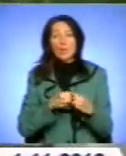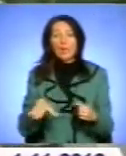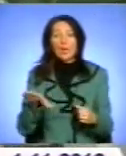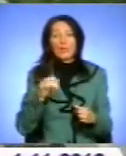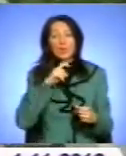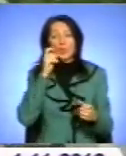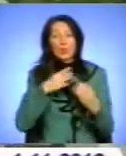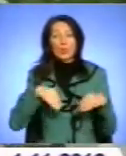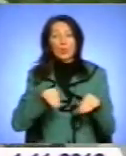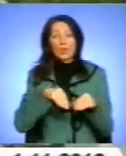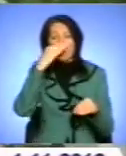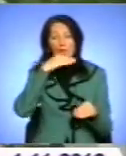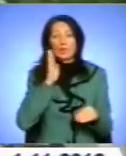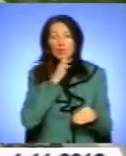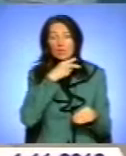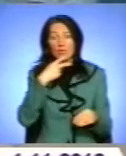«Батьківщина» –